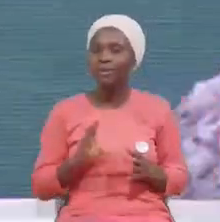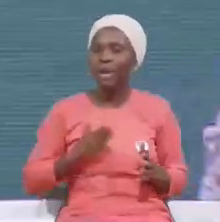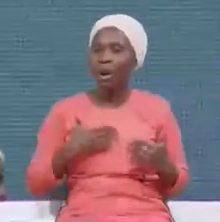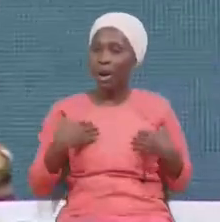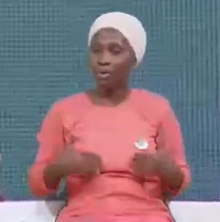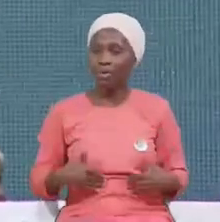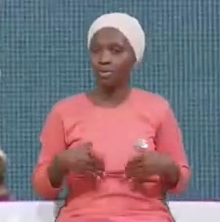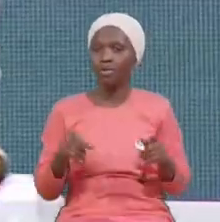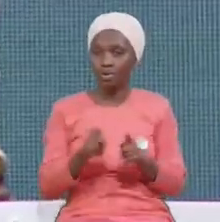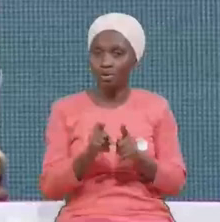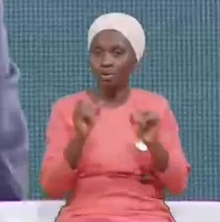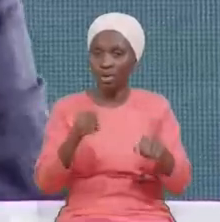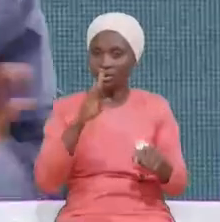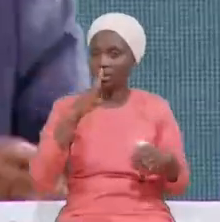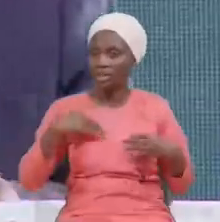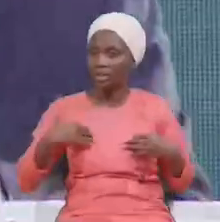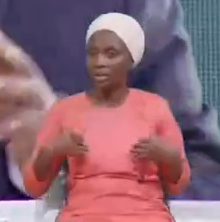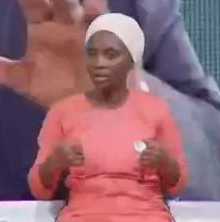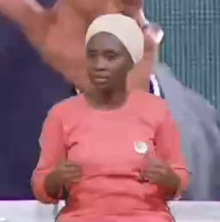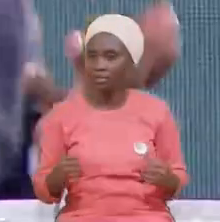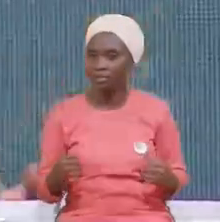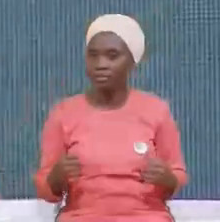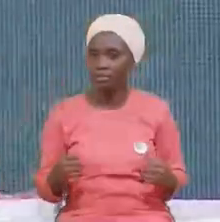Notre corps aussi peut être guéri.